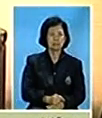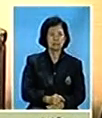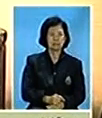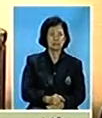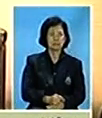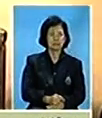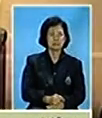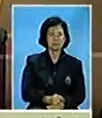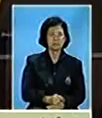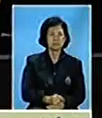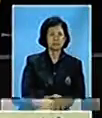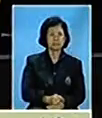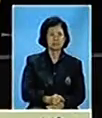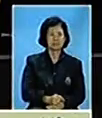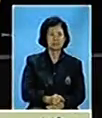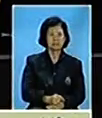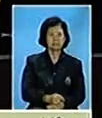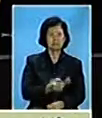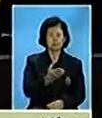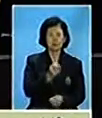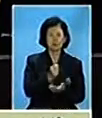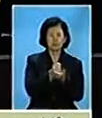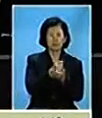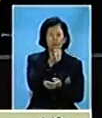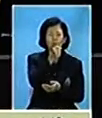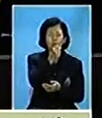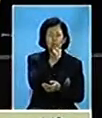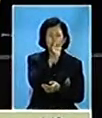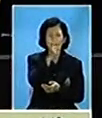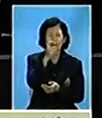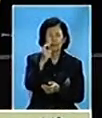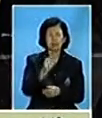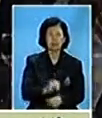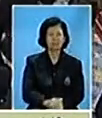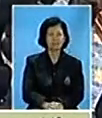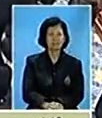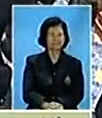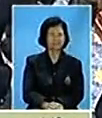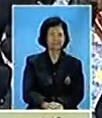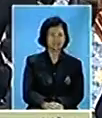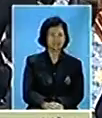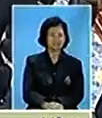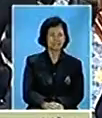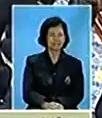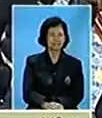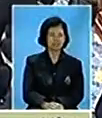ทย เจ้าที่ช่วยมาดูไมค์หน่อยฮะไม่งั้นวันนี้พิจารณาไม่ได้นะนะครับเชิญ ครับ